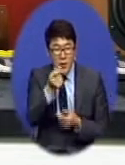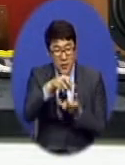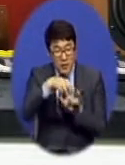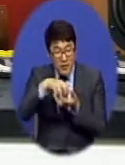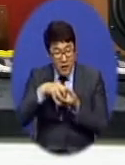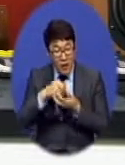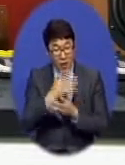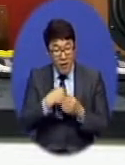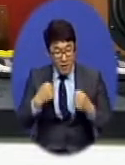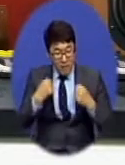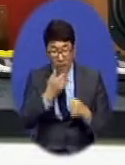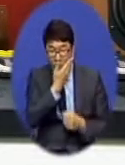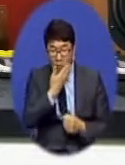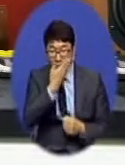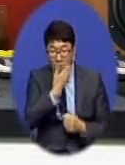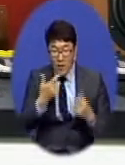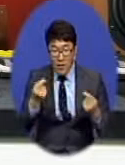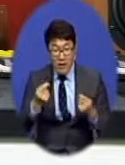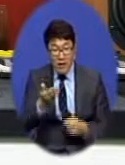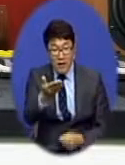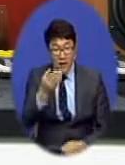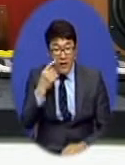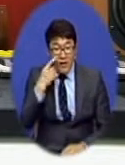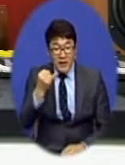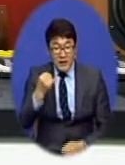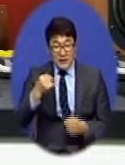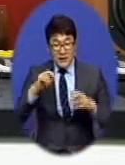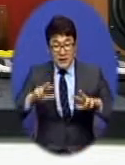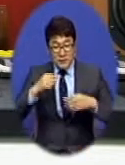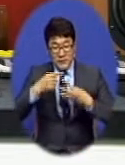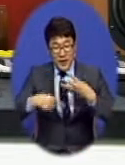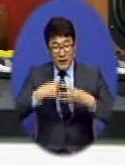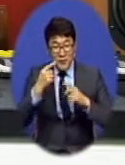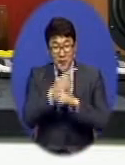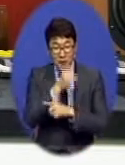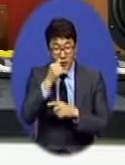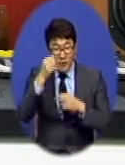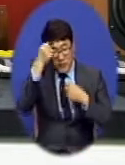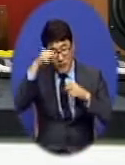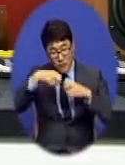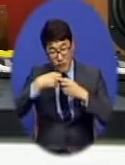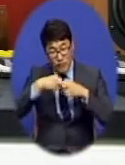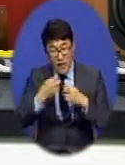진짜 건강식이 되겠어요. 어머니는 예. 이제 계절이 바뀌고 있는데, 어머니는 무릎 같은 데는 안